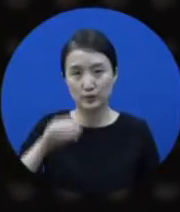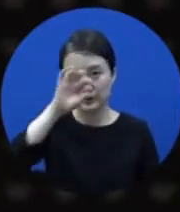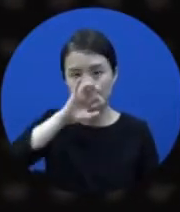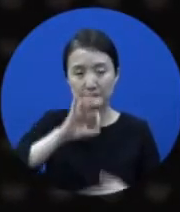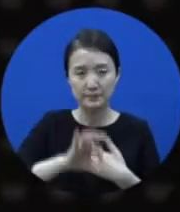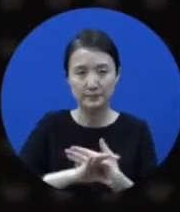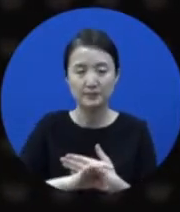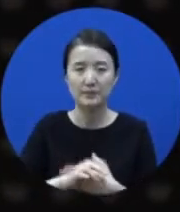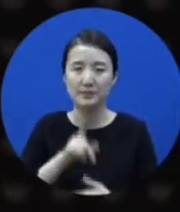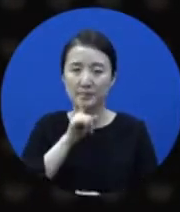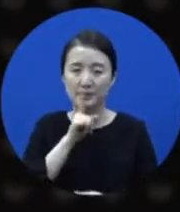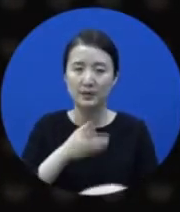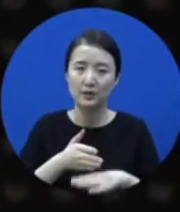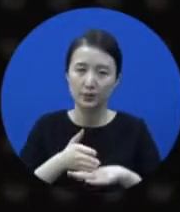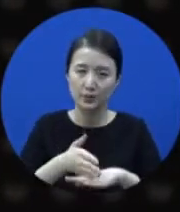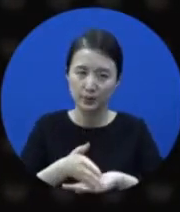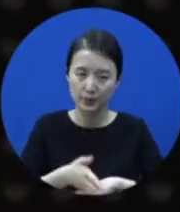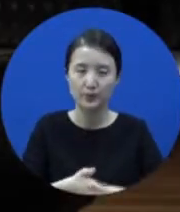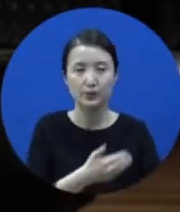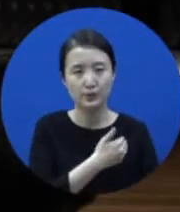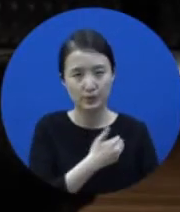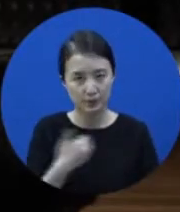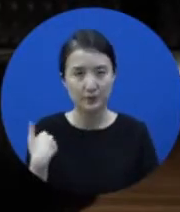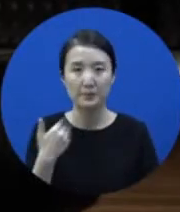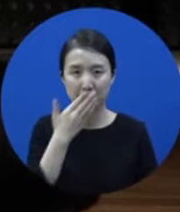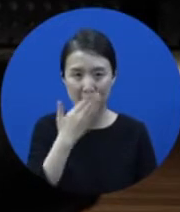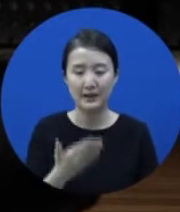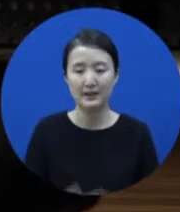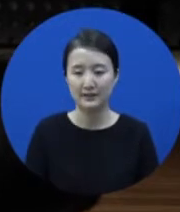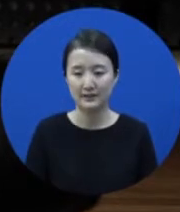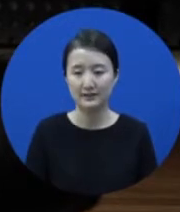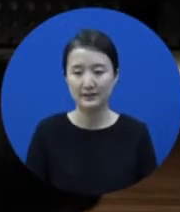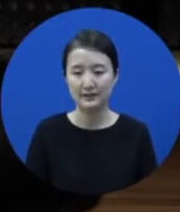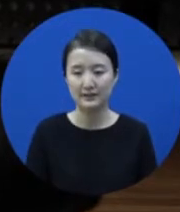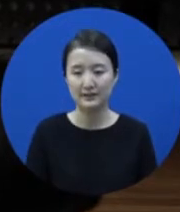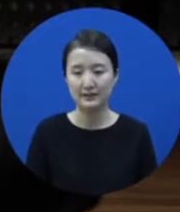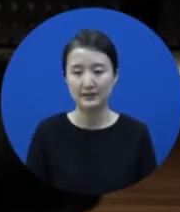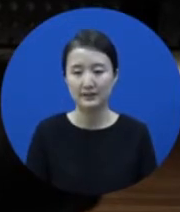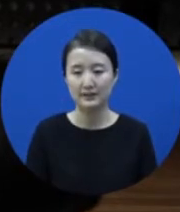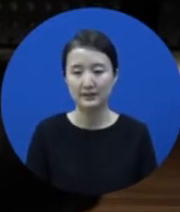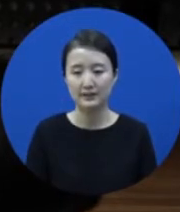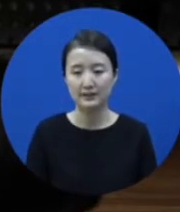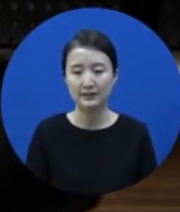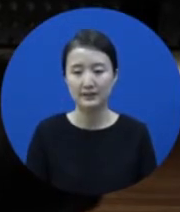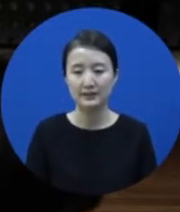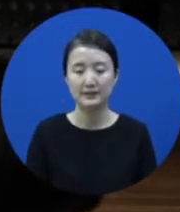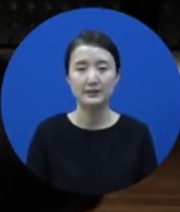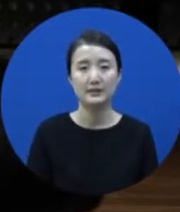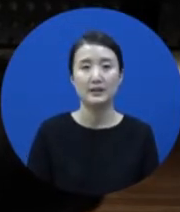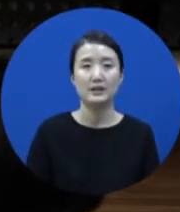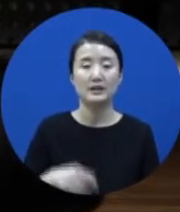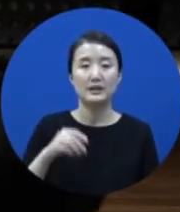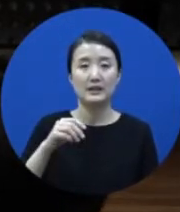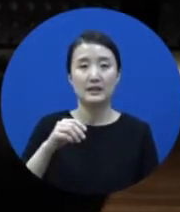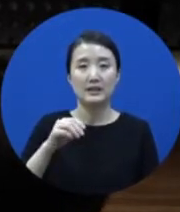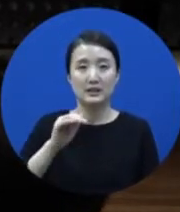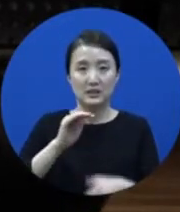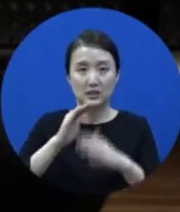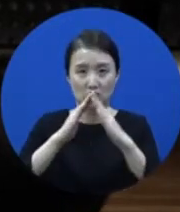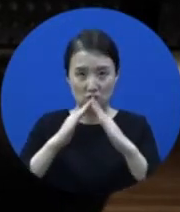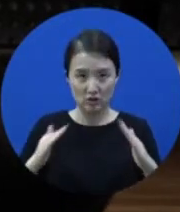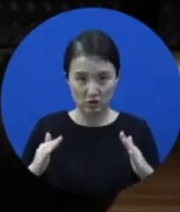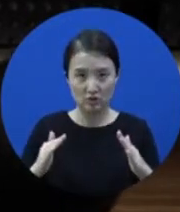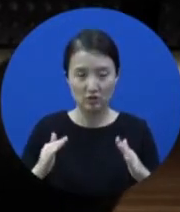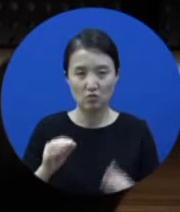수가 있습니다. 자, 보세요. 전라도 광주는 광주가 아니라 광주. 짧게 발음합니다.